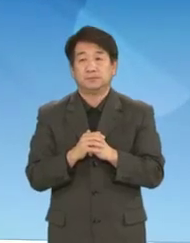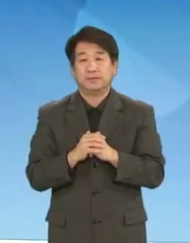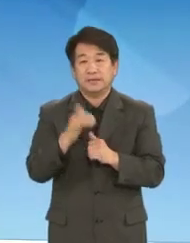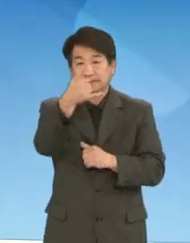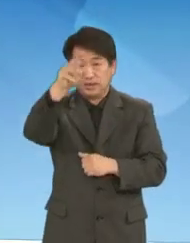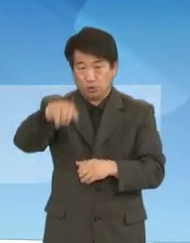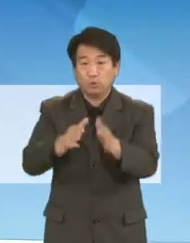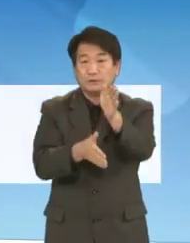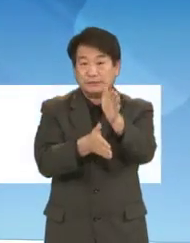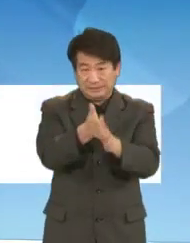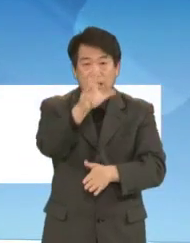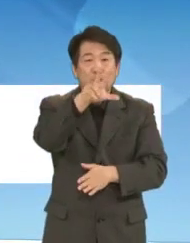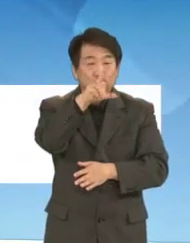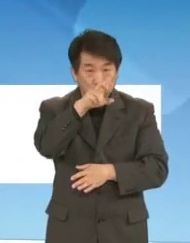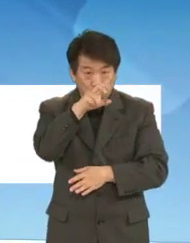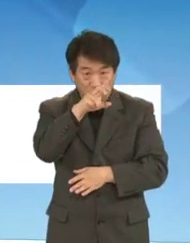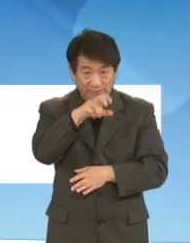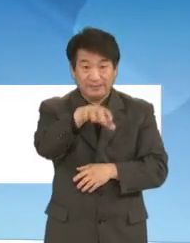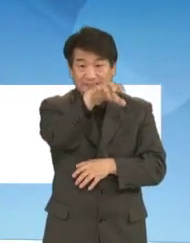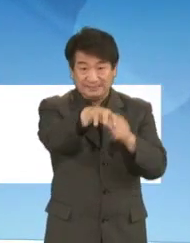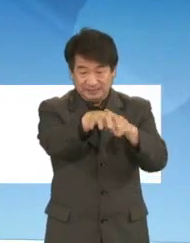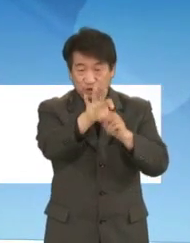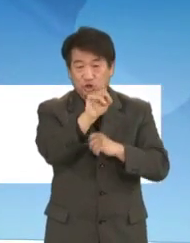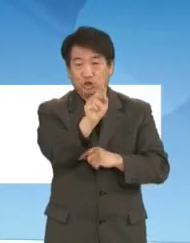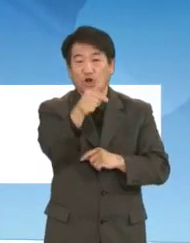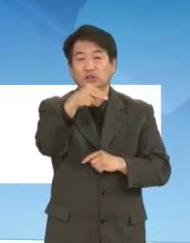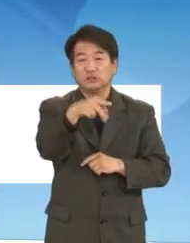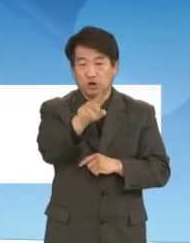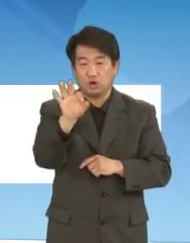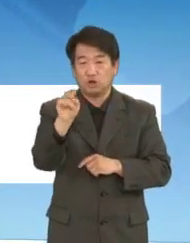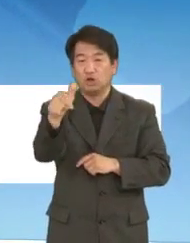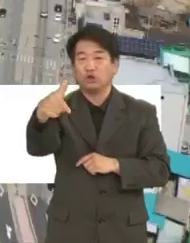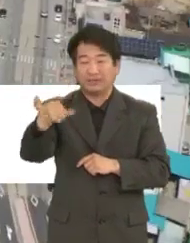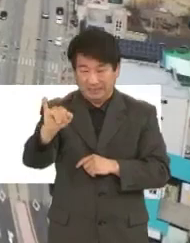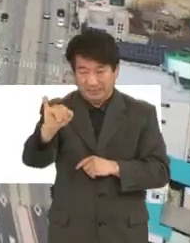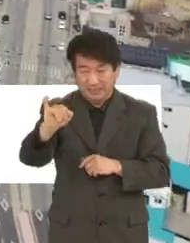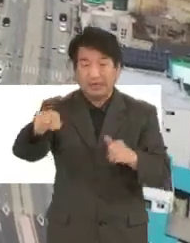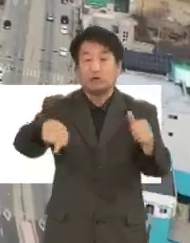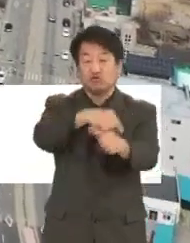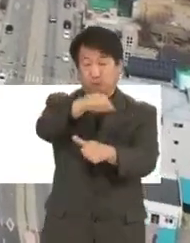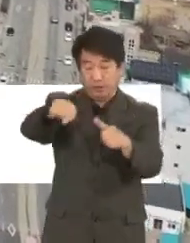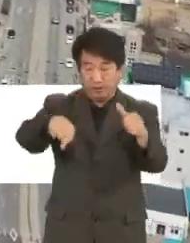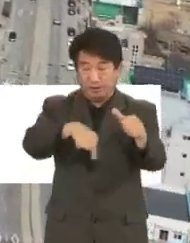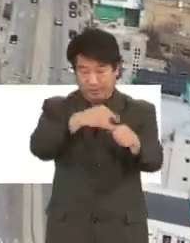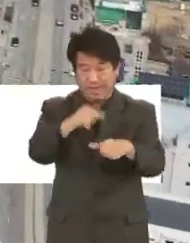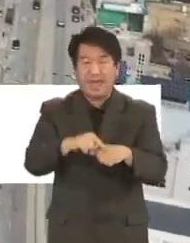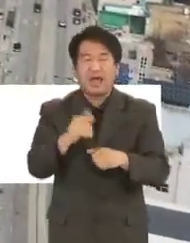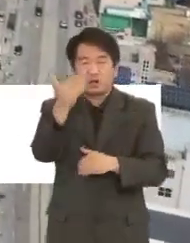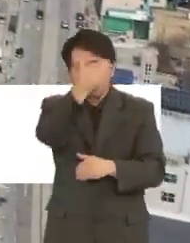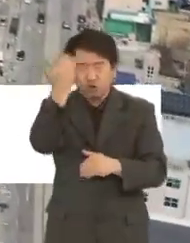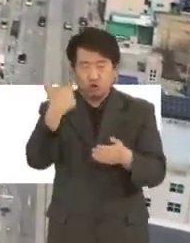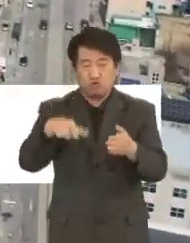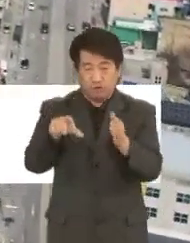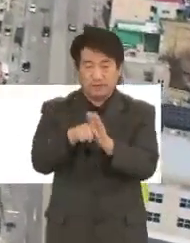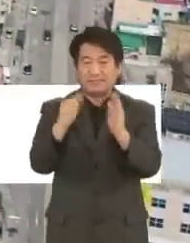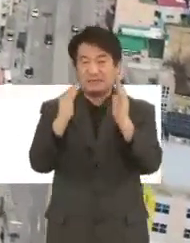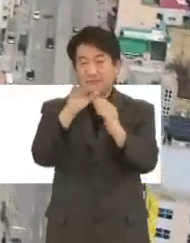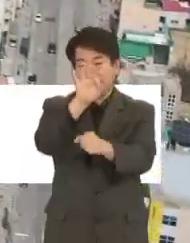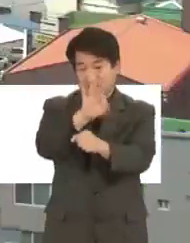세종시 조치원읍 연서면과 연계면 이론의 청년층 실수요자의 내지마른 기회를 제공하기 위해